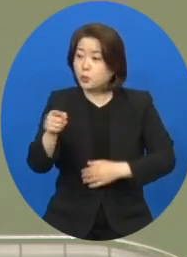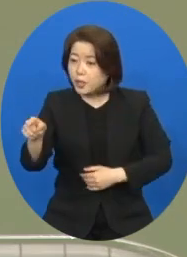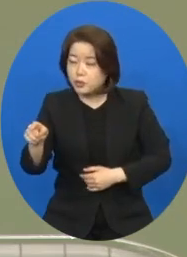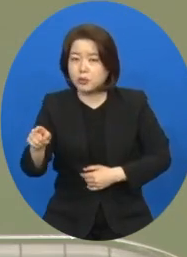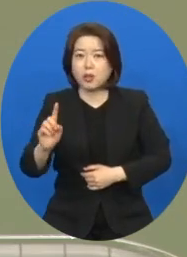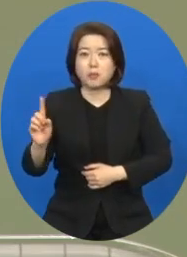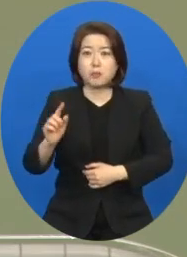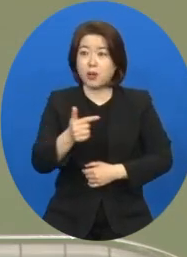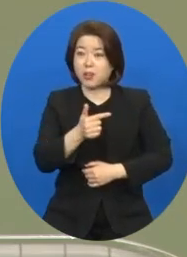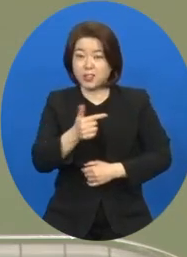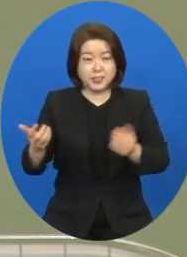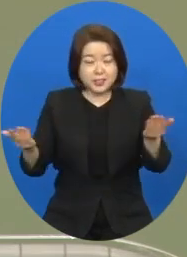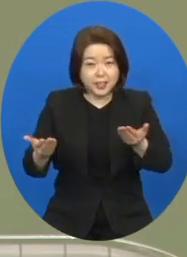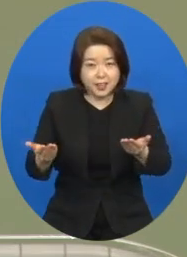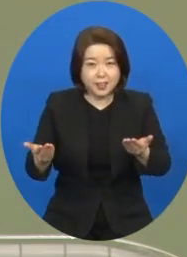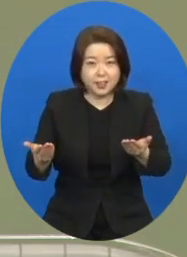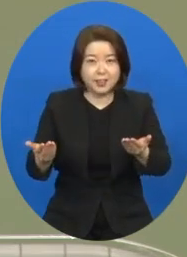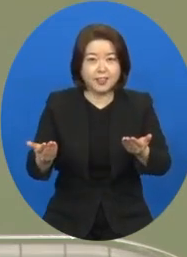대단한 것이냐?